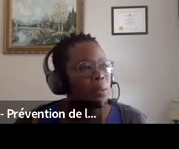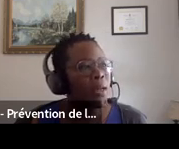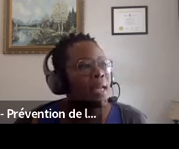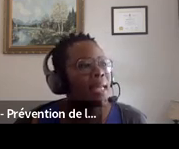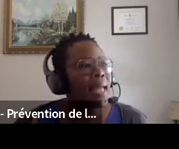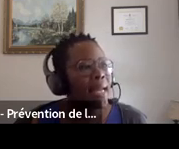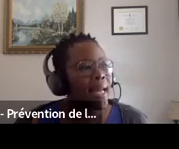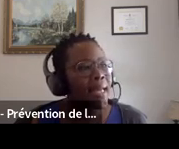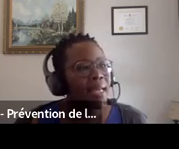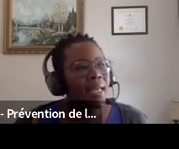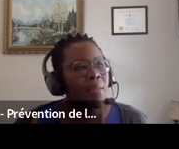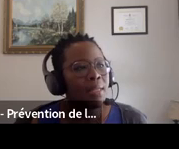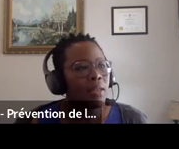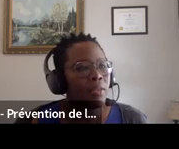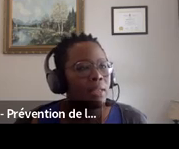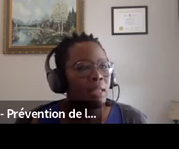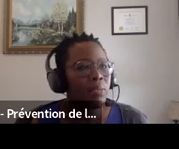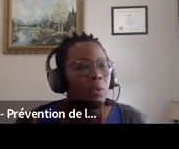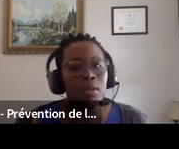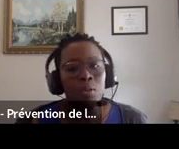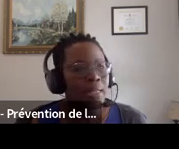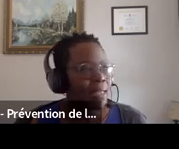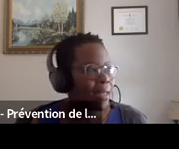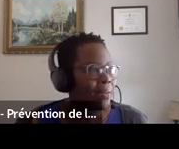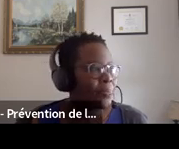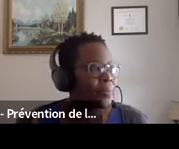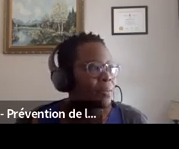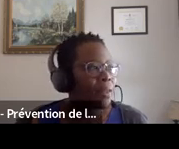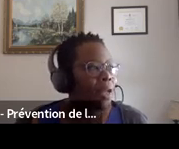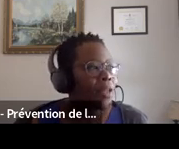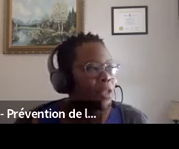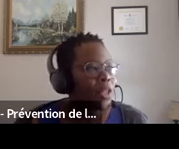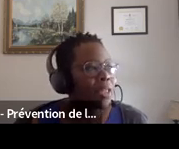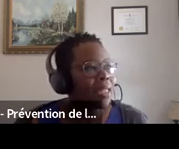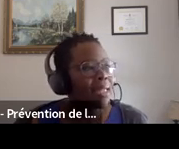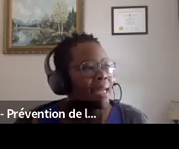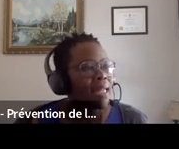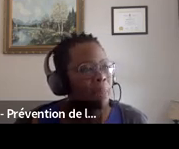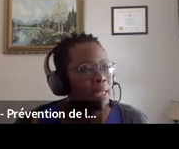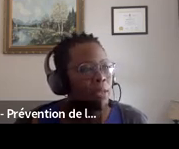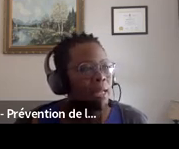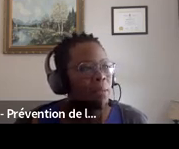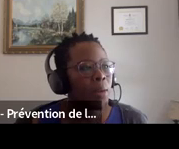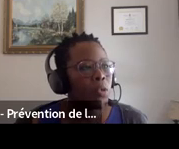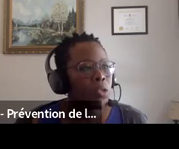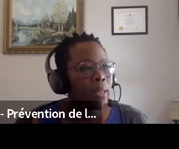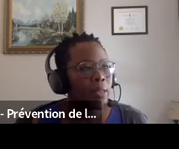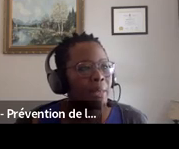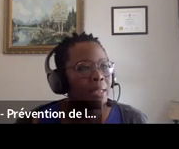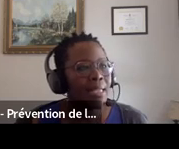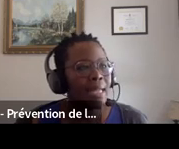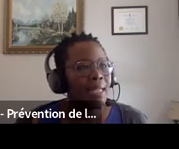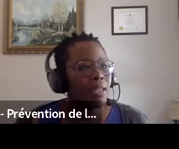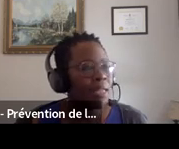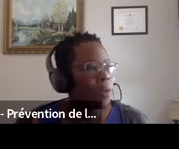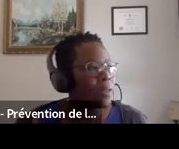de Sunnybrook qu'elle a créé et mis en œuvre à Sunnybrook en 2005. Dr. Norris s'intéresse particulièrement aux soins